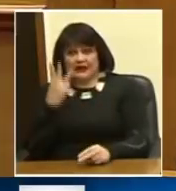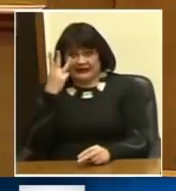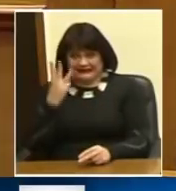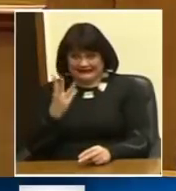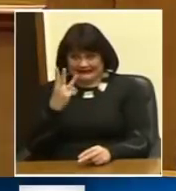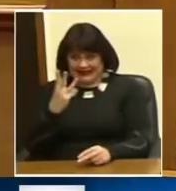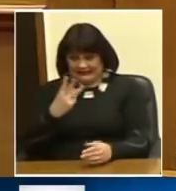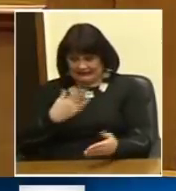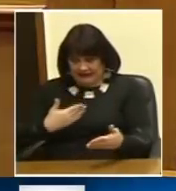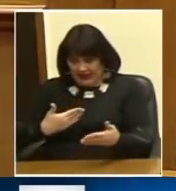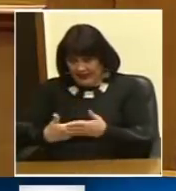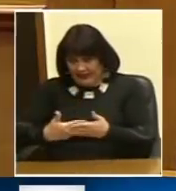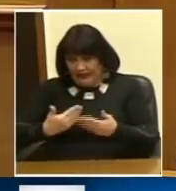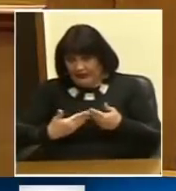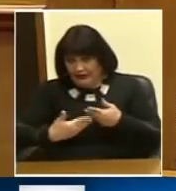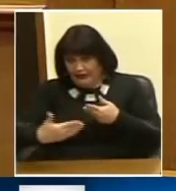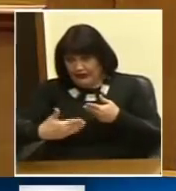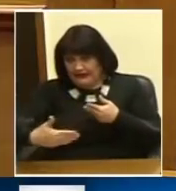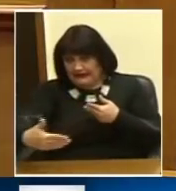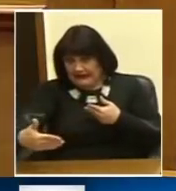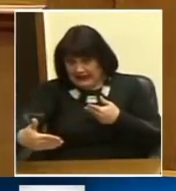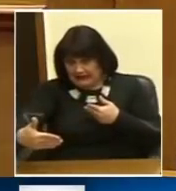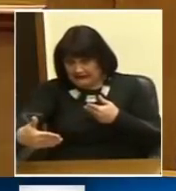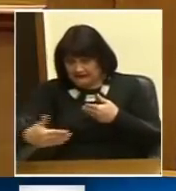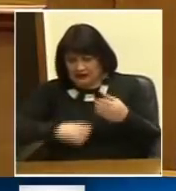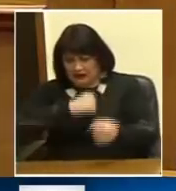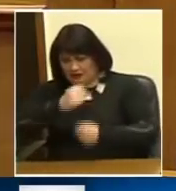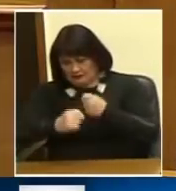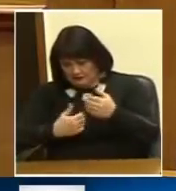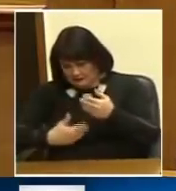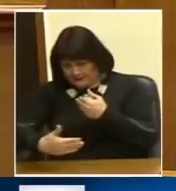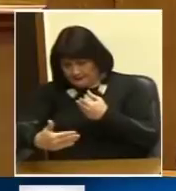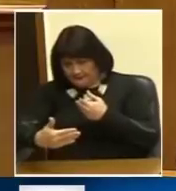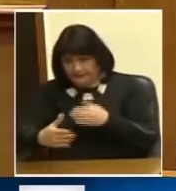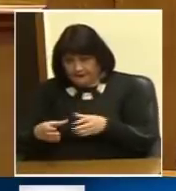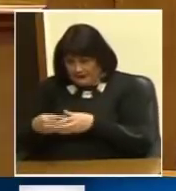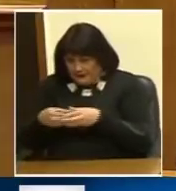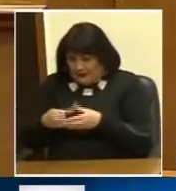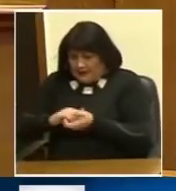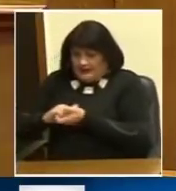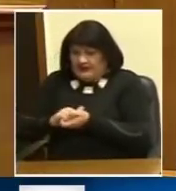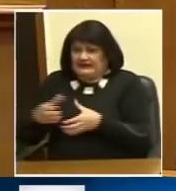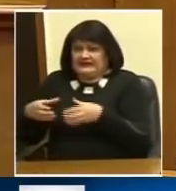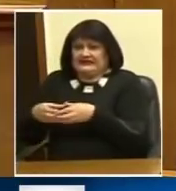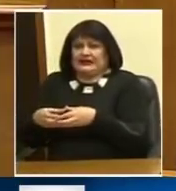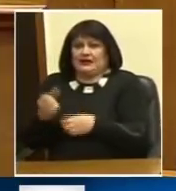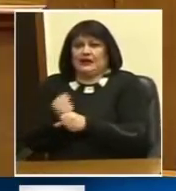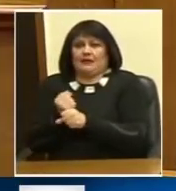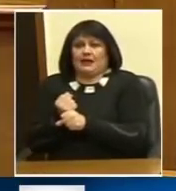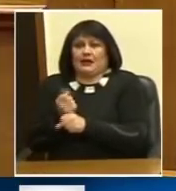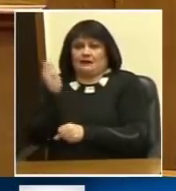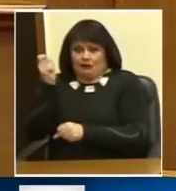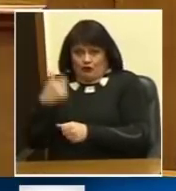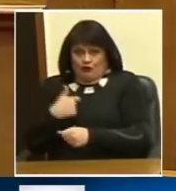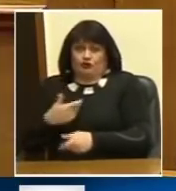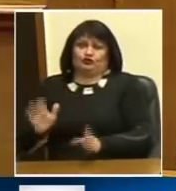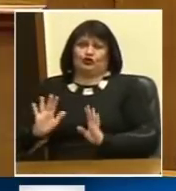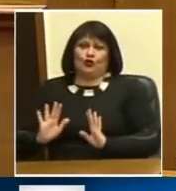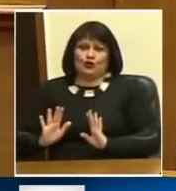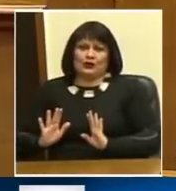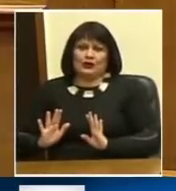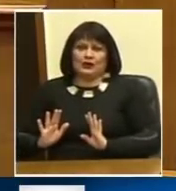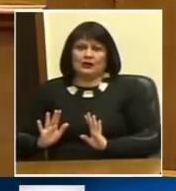τους βουλευτές, γιατί δεν μπορούμε να γίνουμε συντεχνία και να το κάνουμε επάγγελμα την πολιτική. Και το